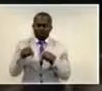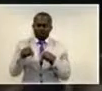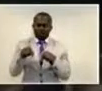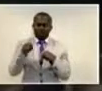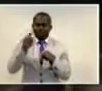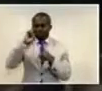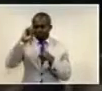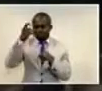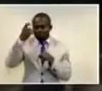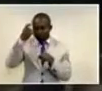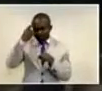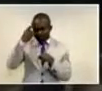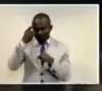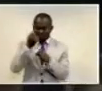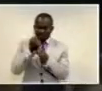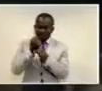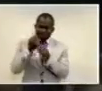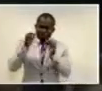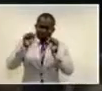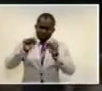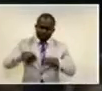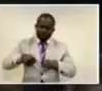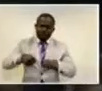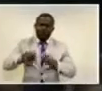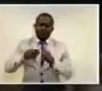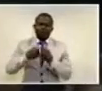guverinoma igiye gukora ibishoboka